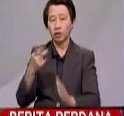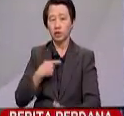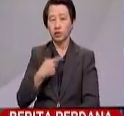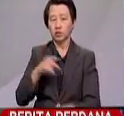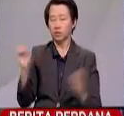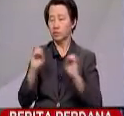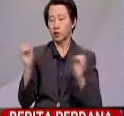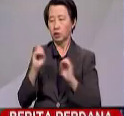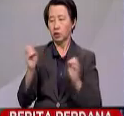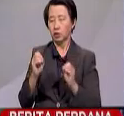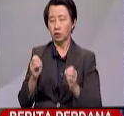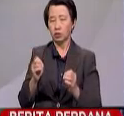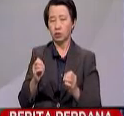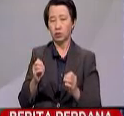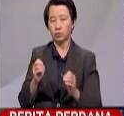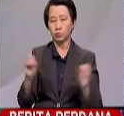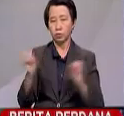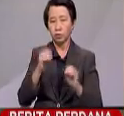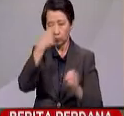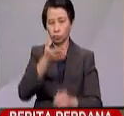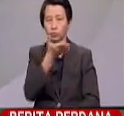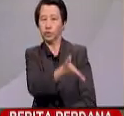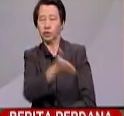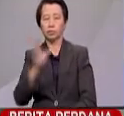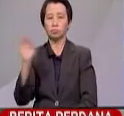tak ada ruang untuk berikan.